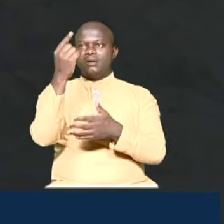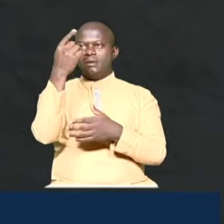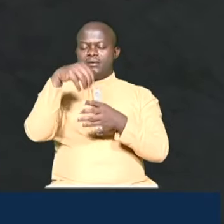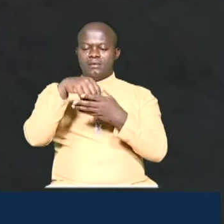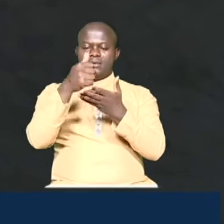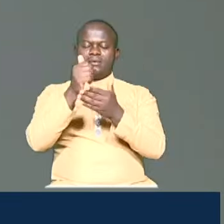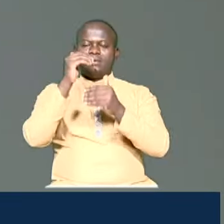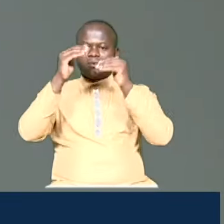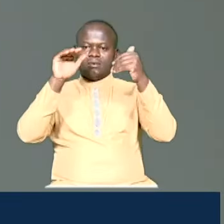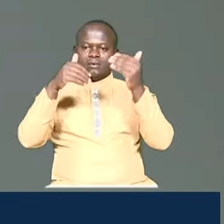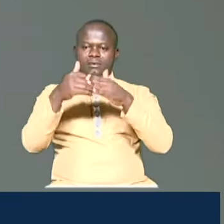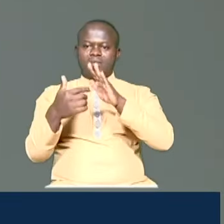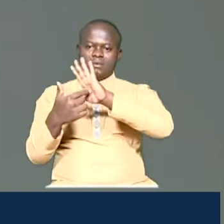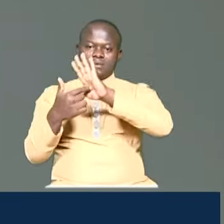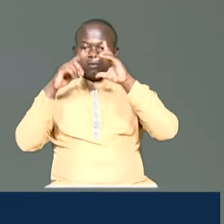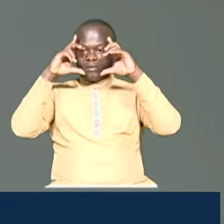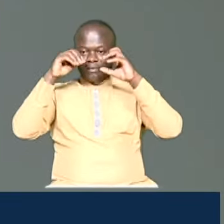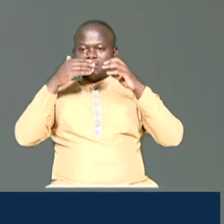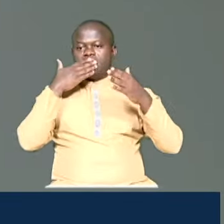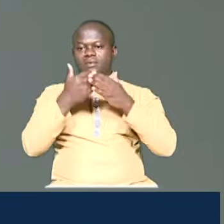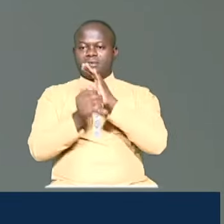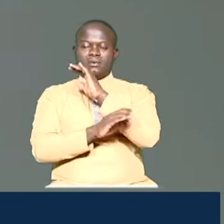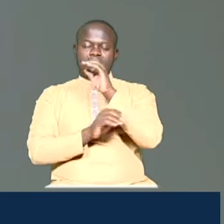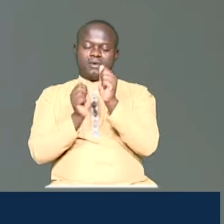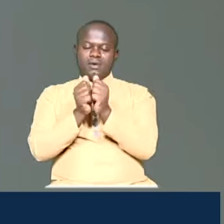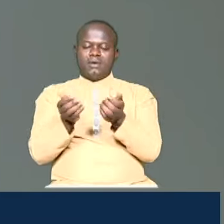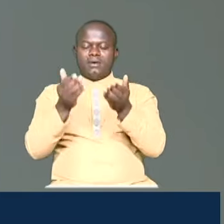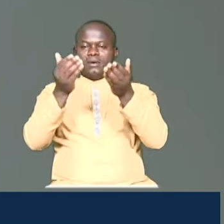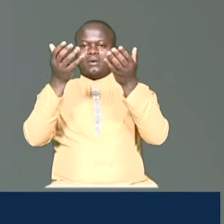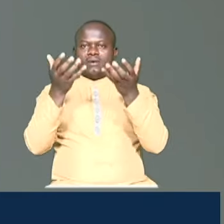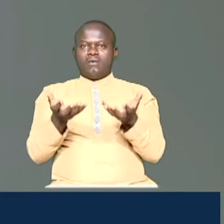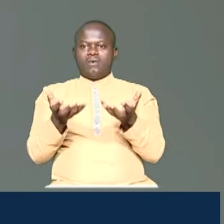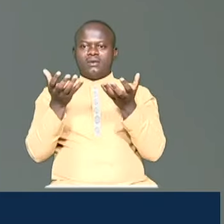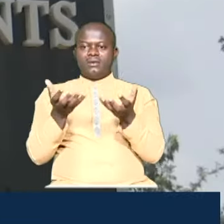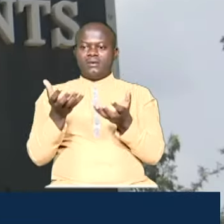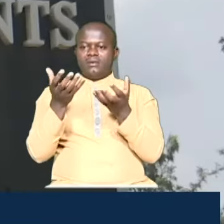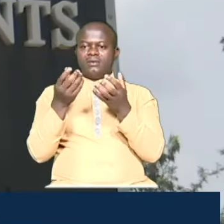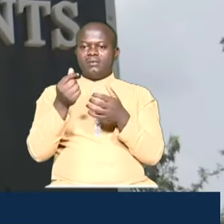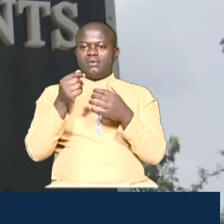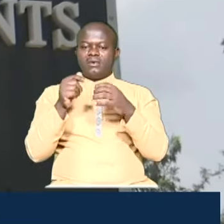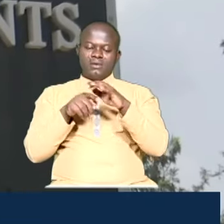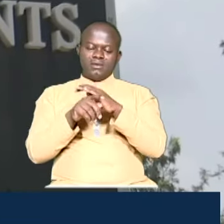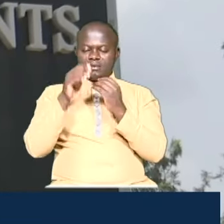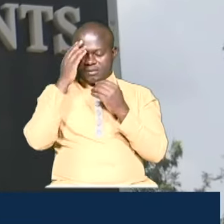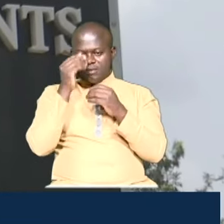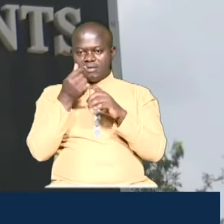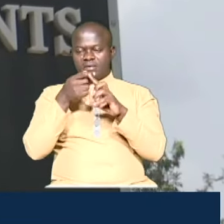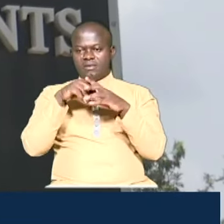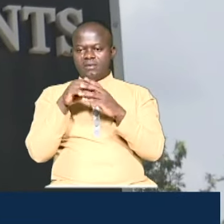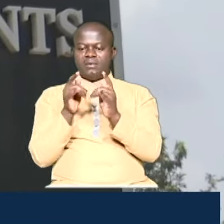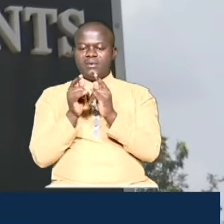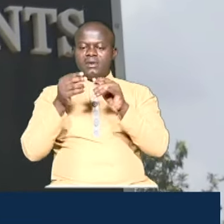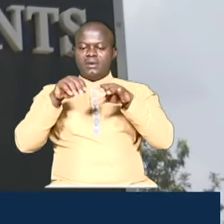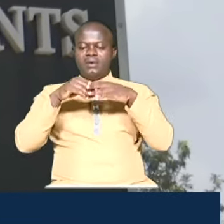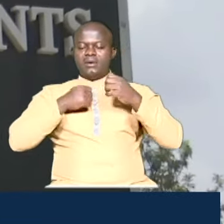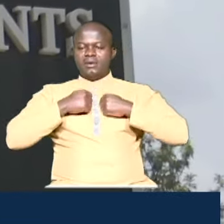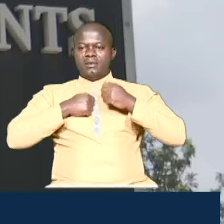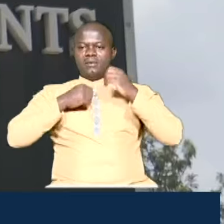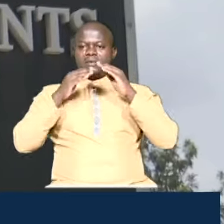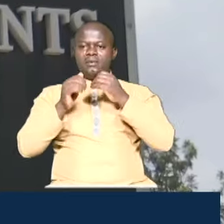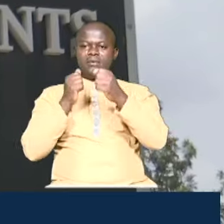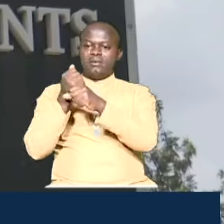rwego kugaragaza isura nziza y'igihugu no kuzamura ingano y'amafaranga rwinjiza, dore ko nk'amafaranga aturuka ku nama zibera mu Rwanda mu